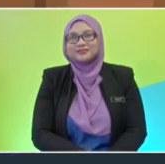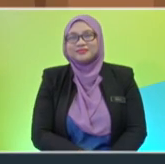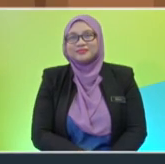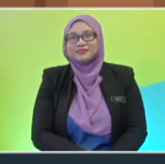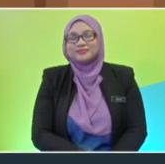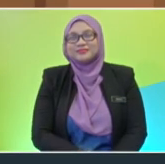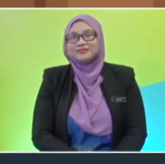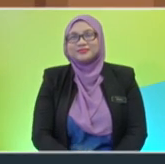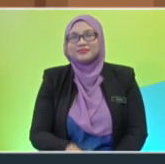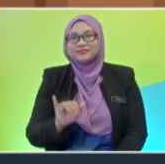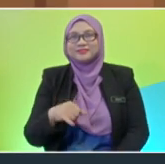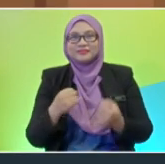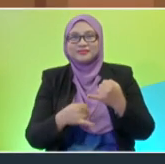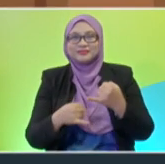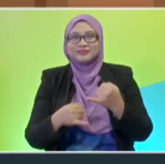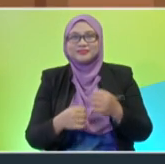terakhir